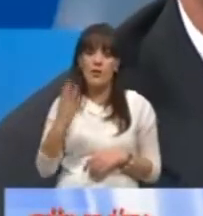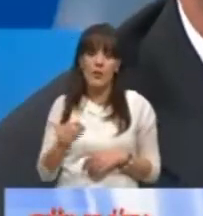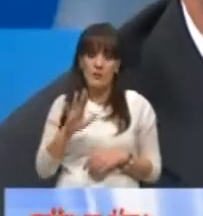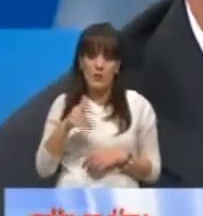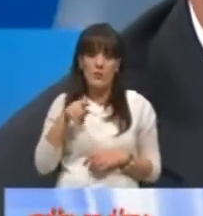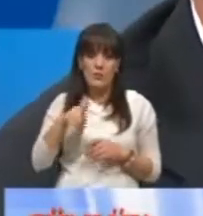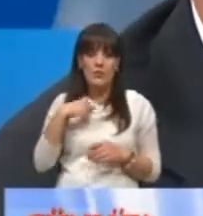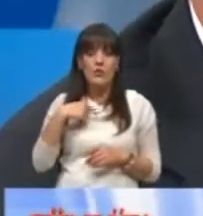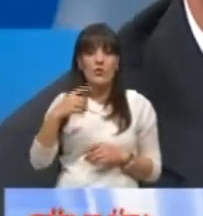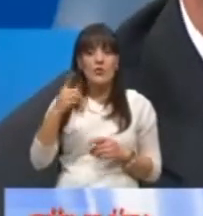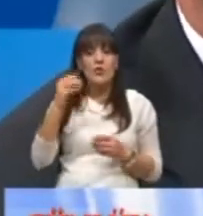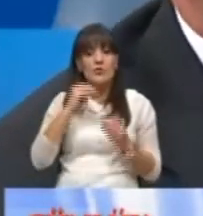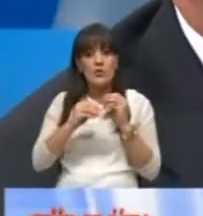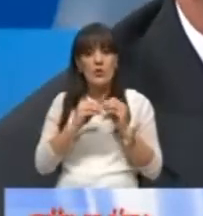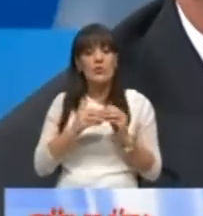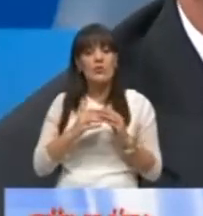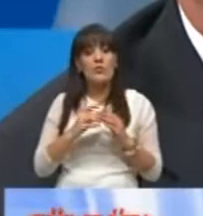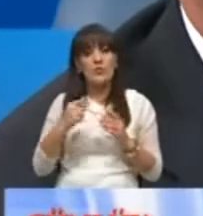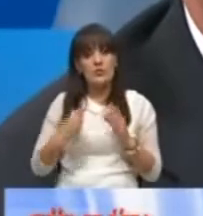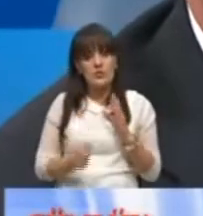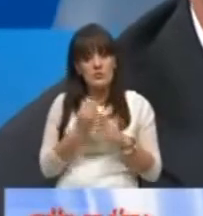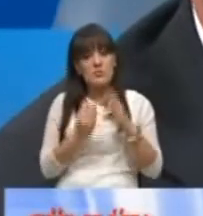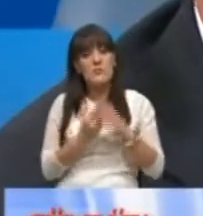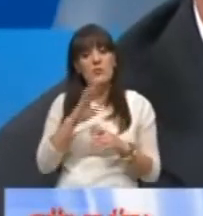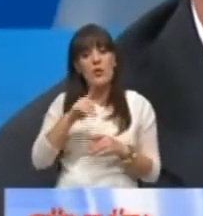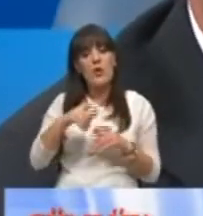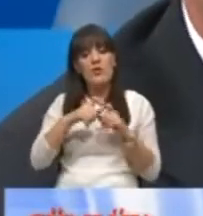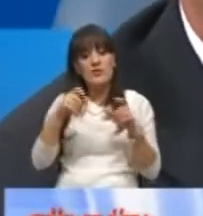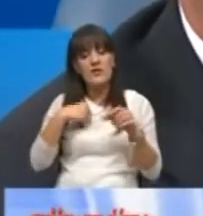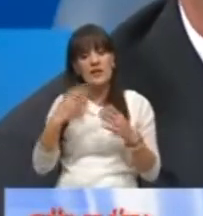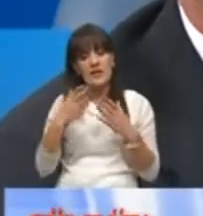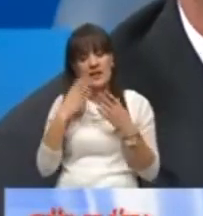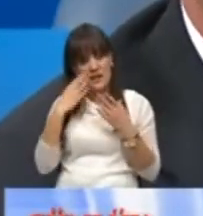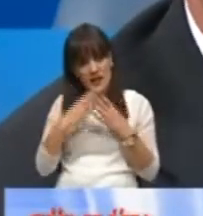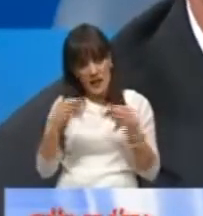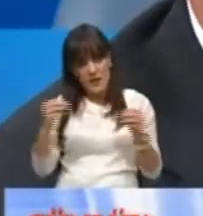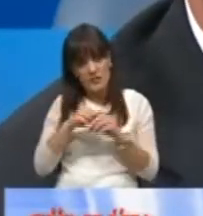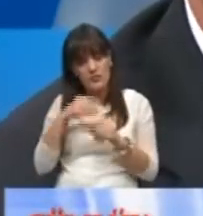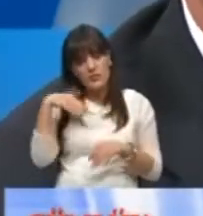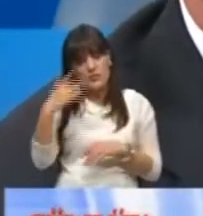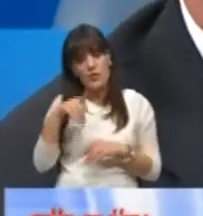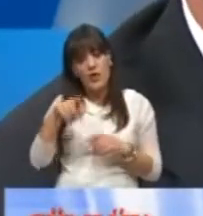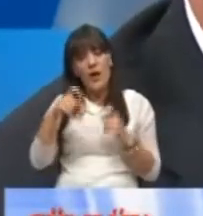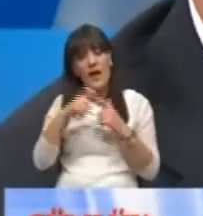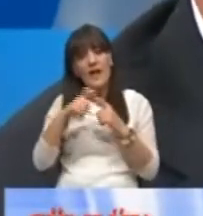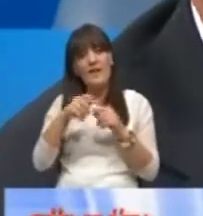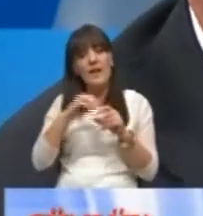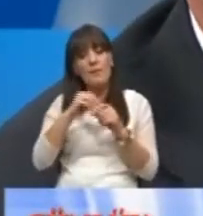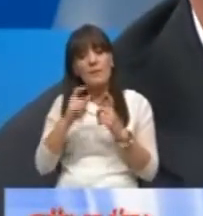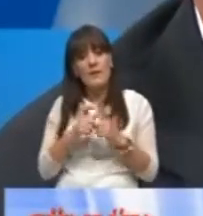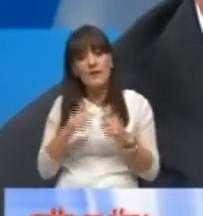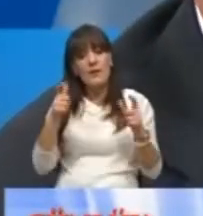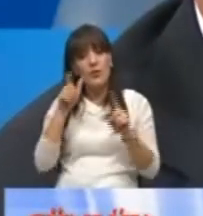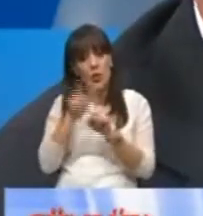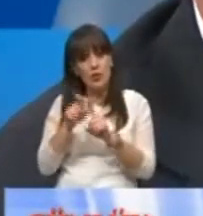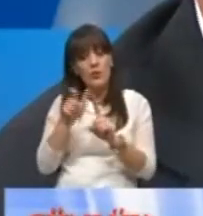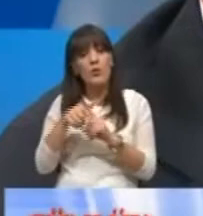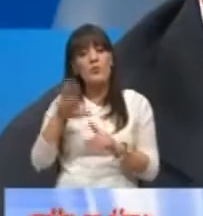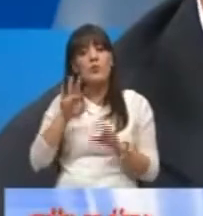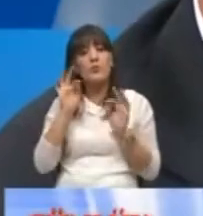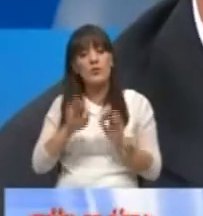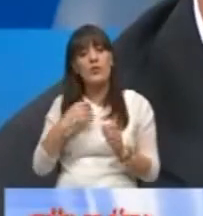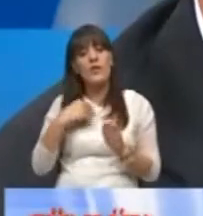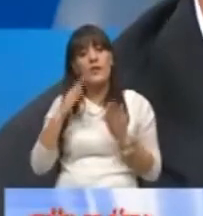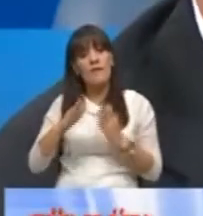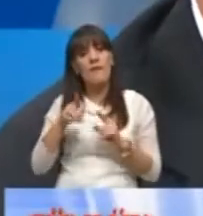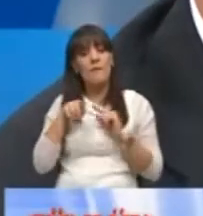Bu sorunun gelişip gelişmeyeceği, o çıkığın yerine oturtulduktan sonra o eklemin beslenmesinin korunup korunmayacağı mutlaka